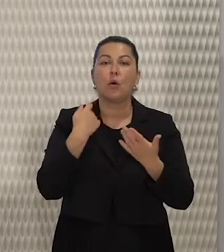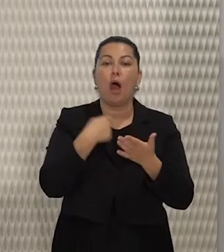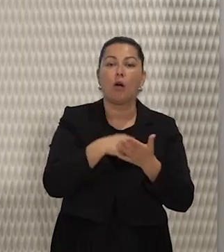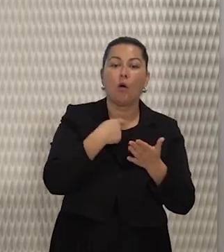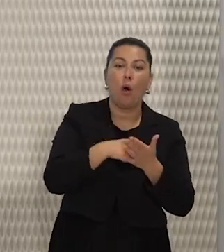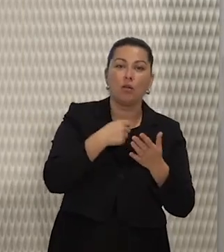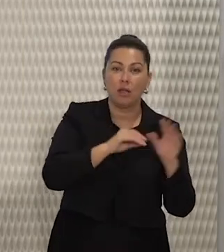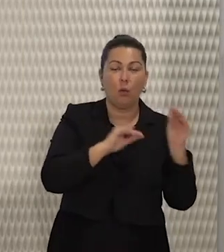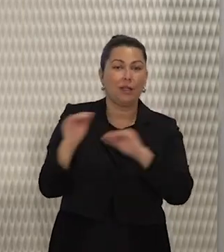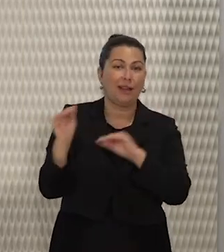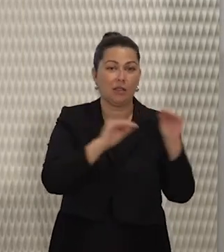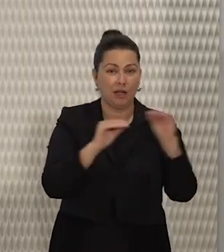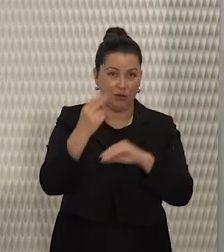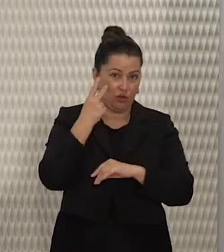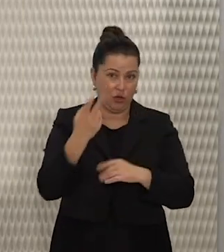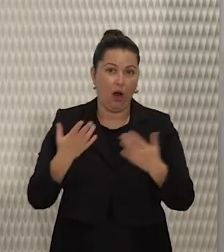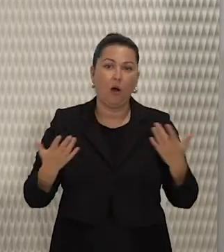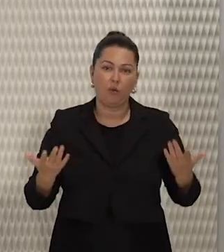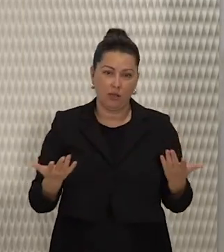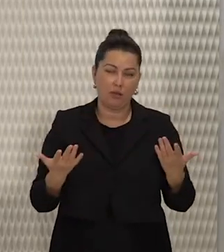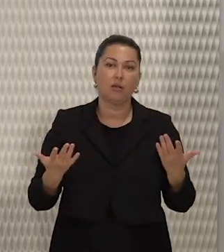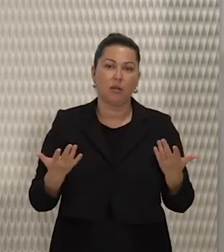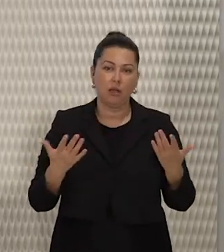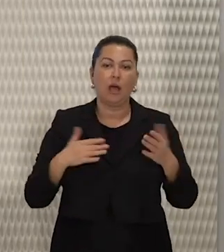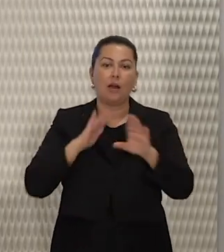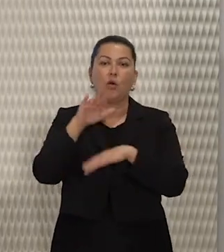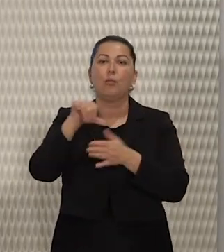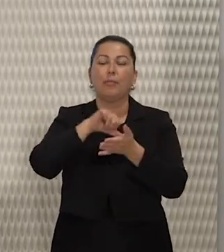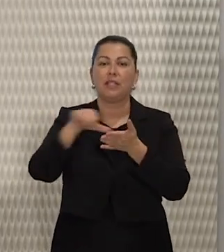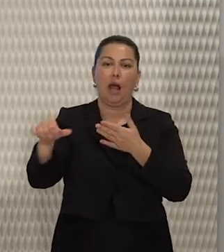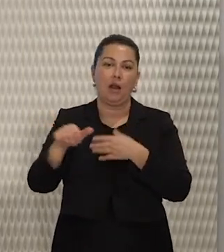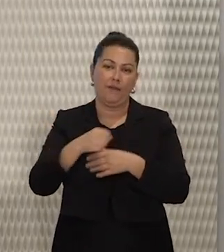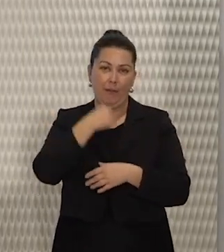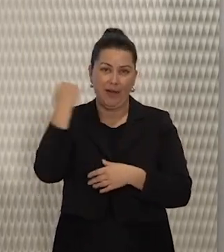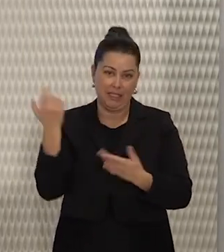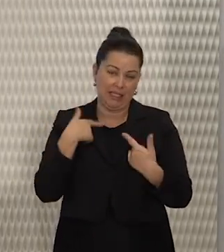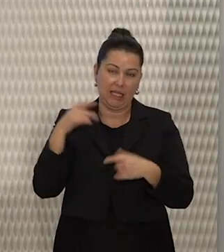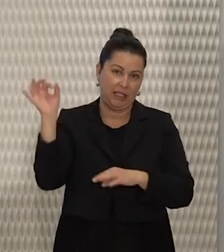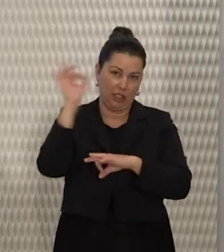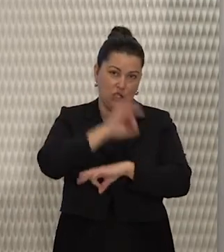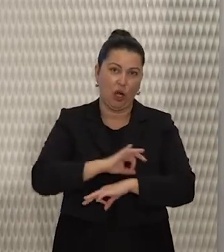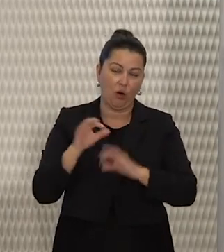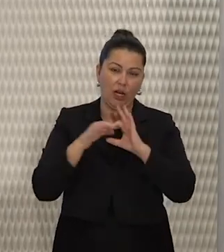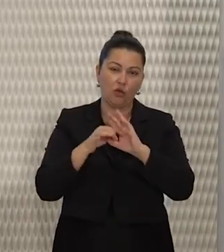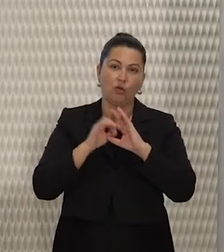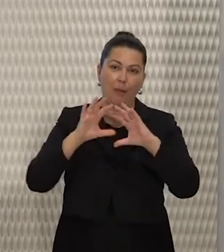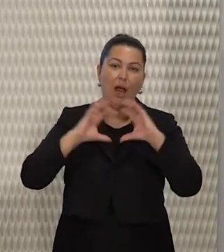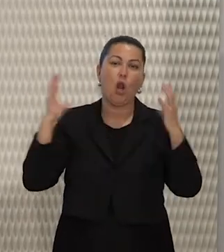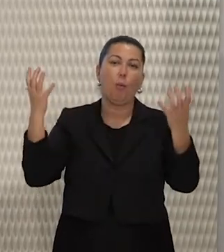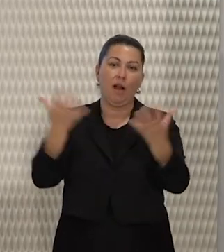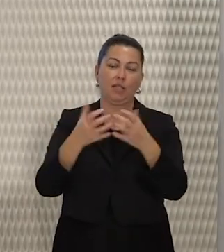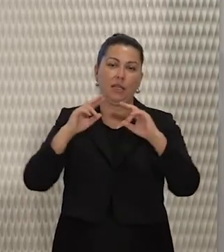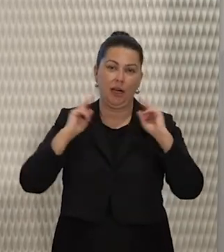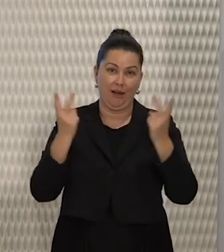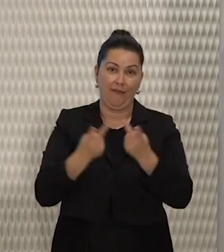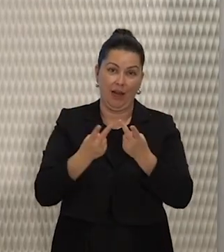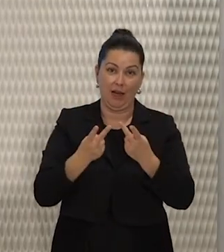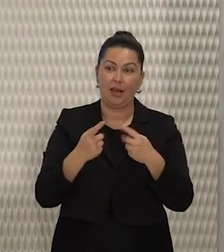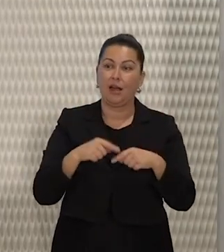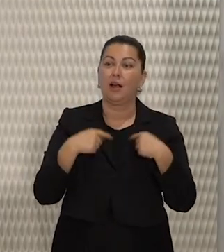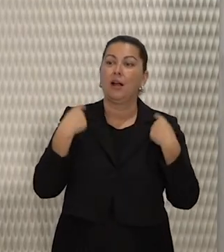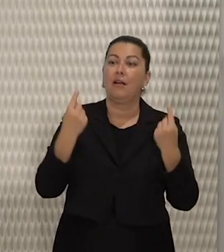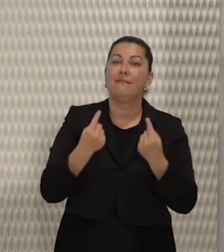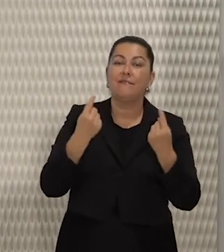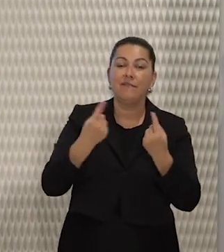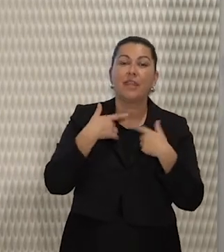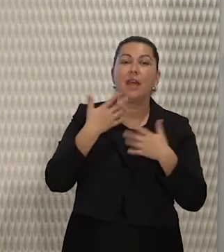Transaktion schauen, dann überbezahlen wir massiv. Das ist das Traurige an der globalisierenden Welt hier. Wir